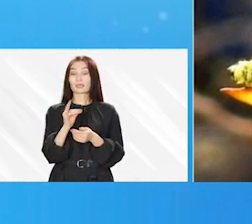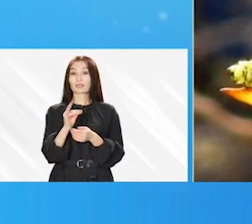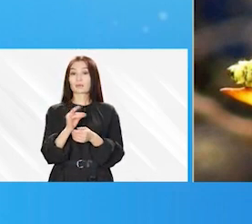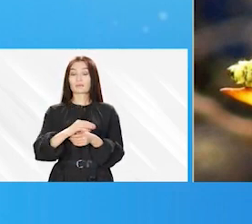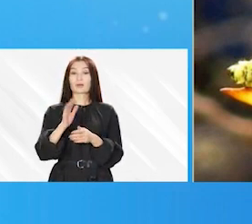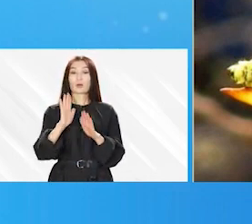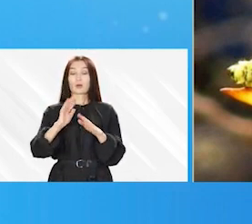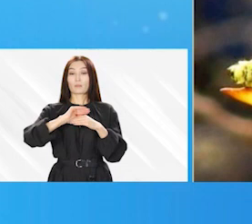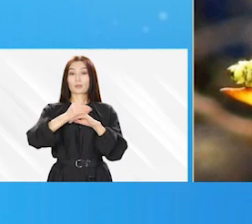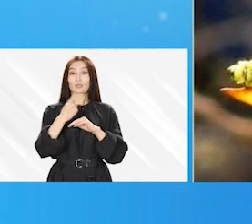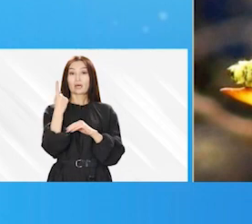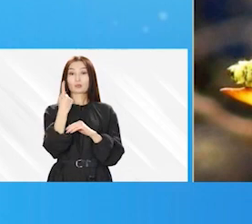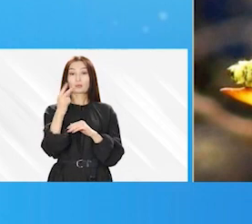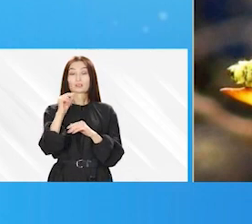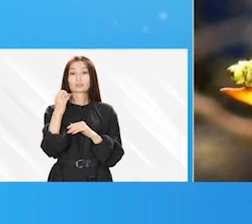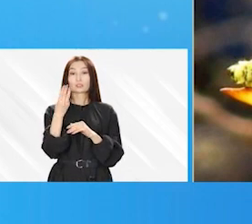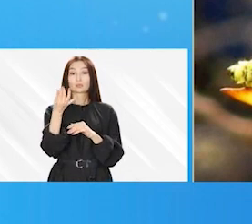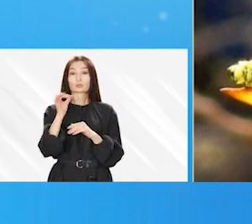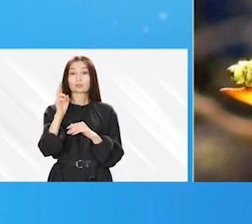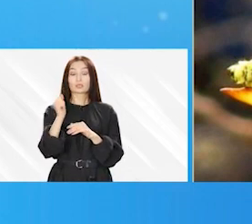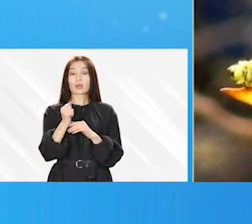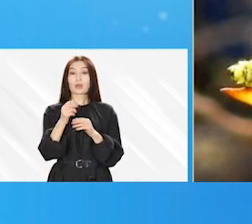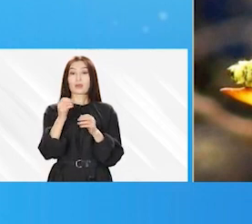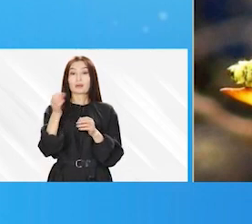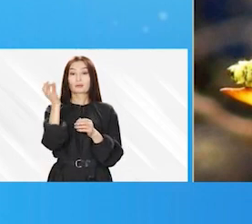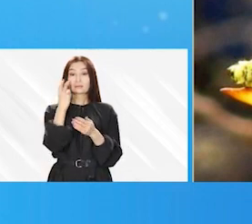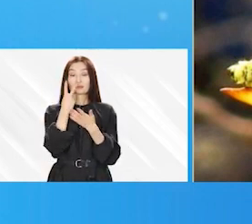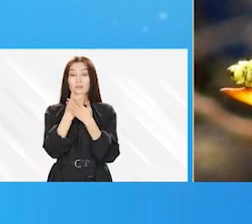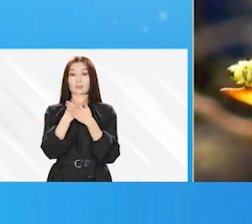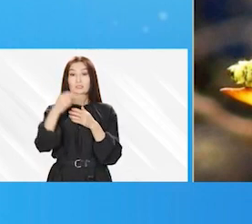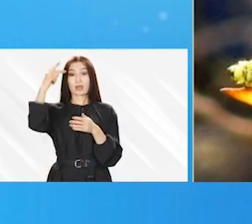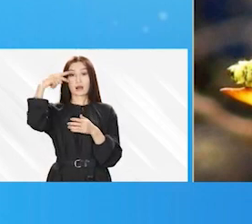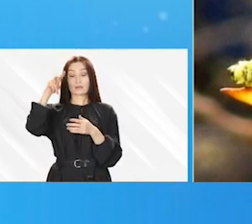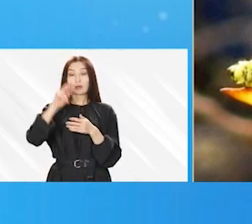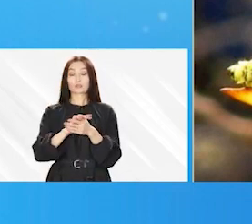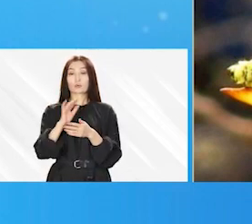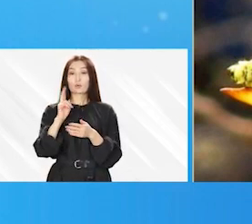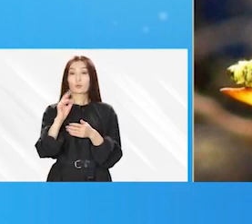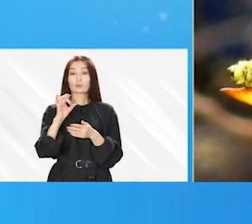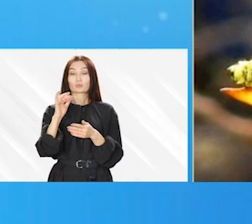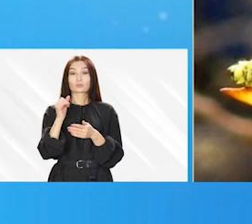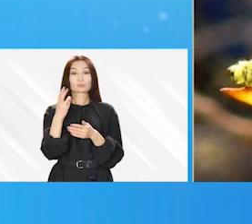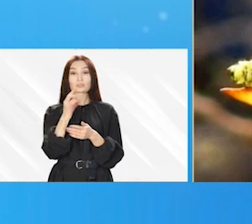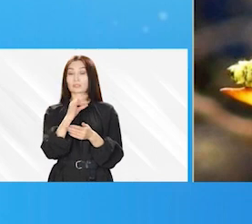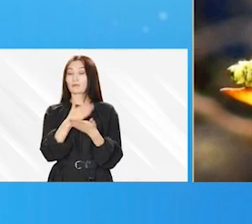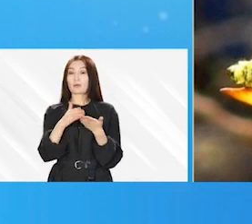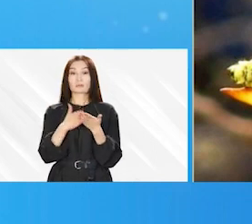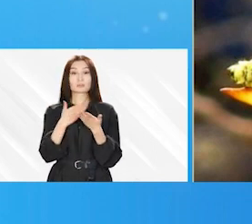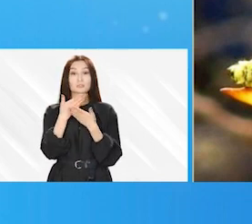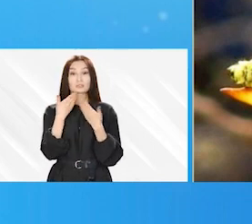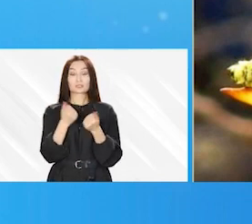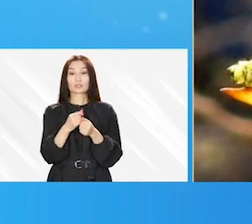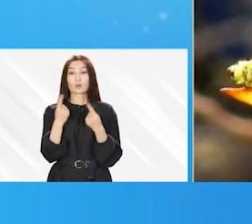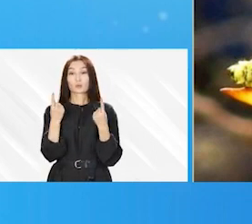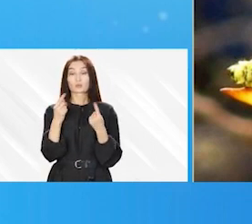только 1 чешуей напоминающий колпачок украшены вообще нет почечных чужой продолговатые